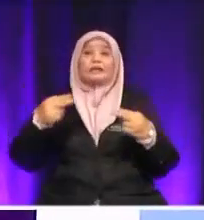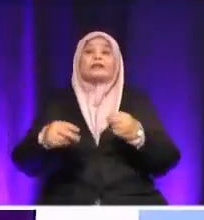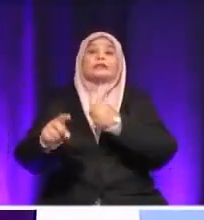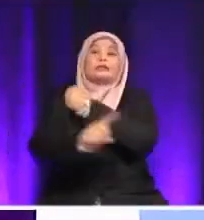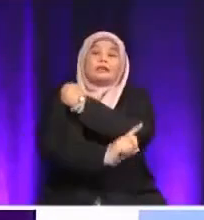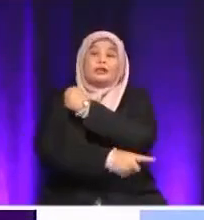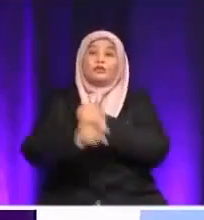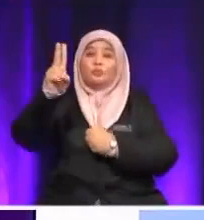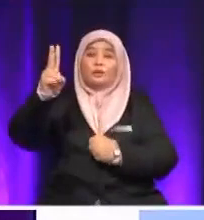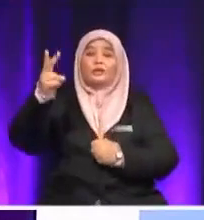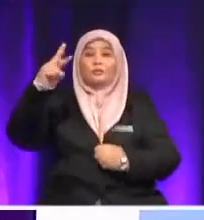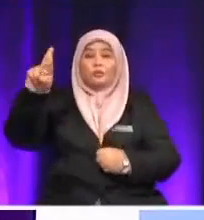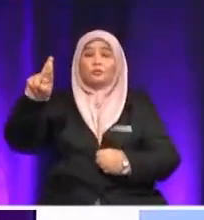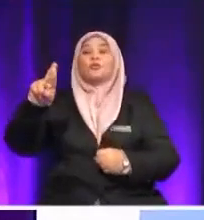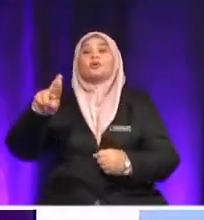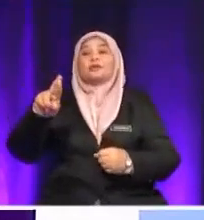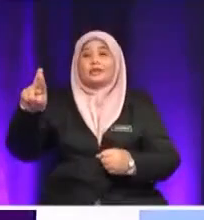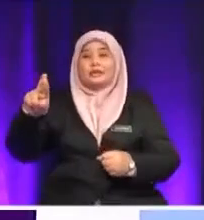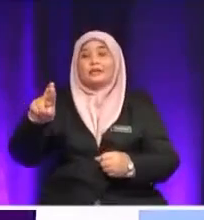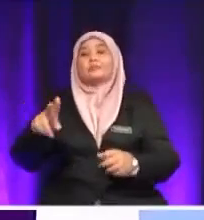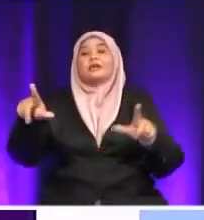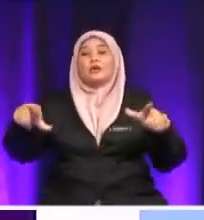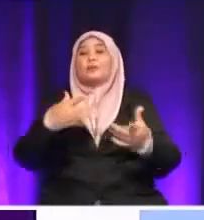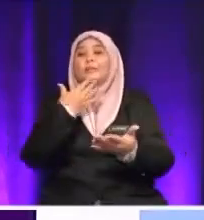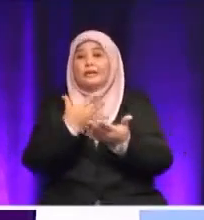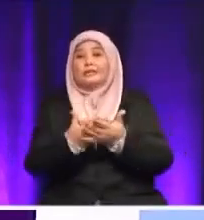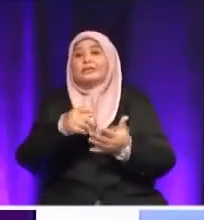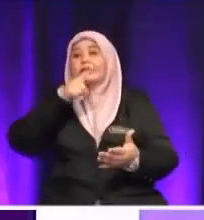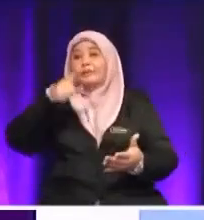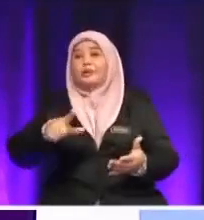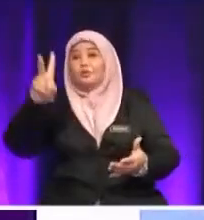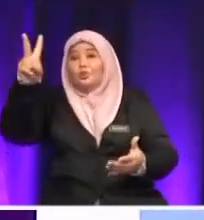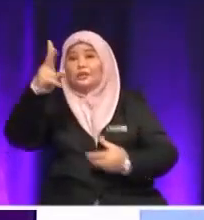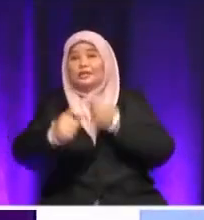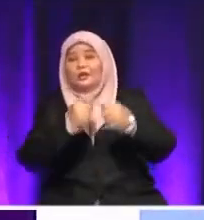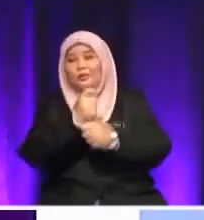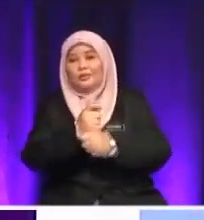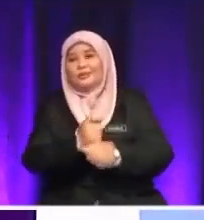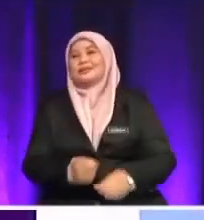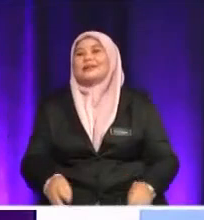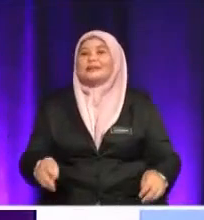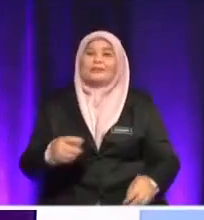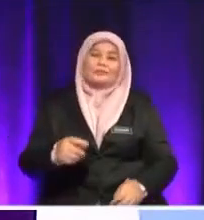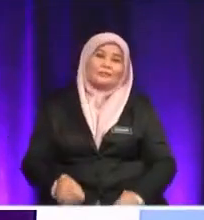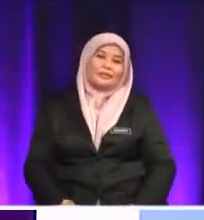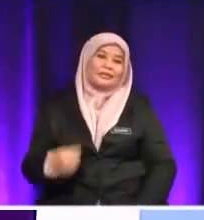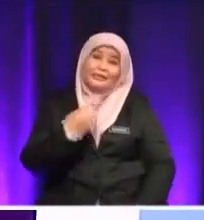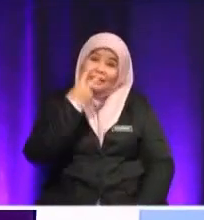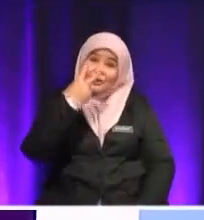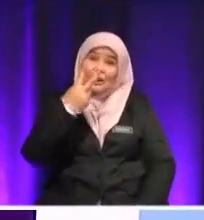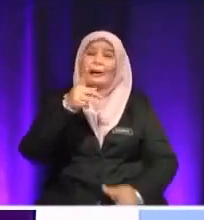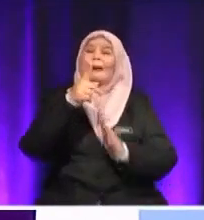RM2,000 dan berkelakuan baik selama 2 tahun. Okey, macam biasa hakim. Okay. Kita nak tengok